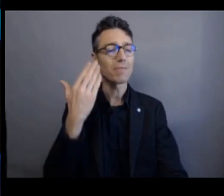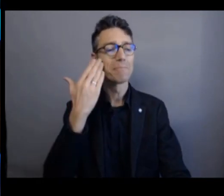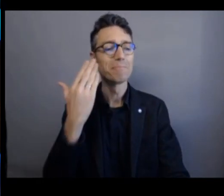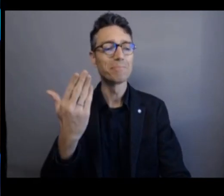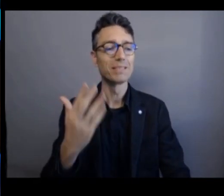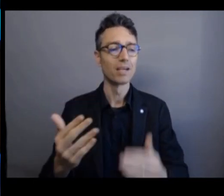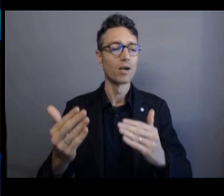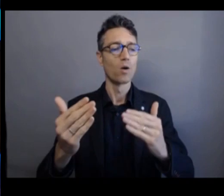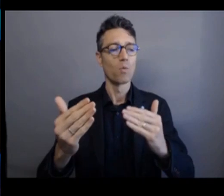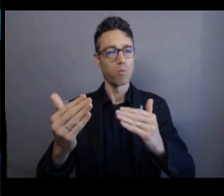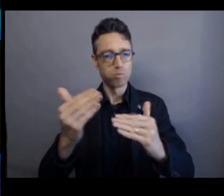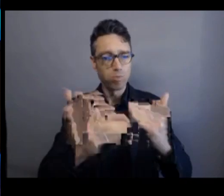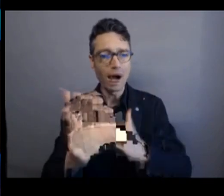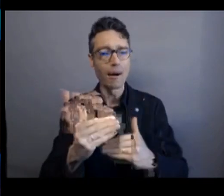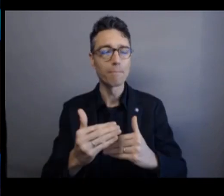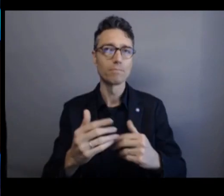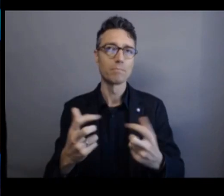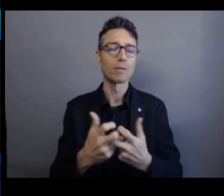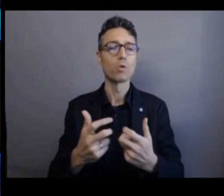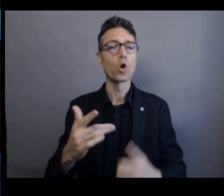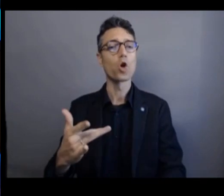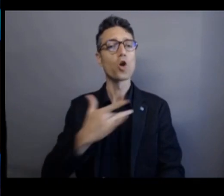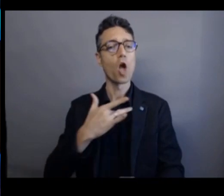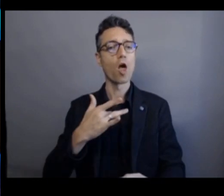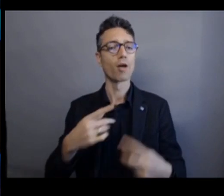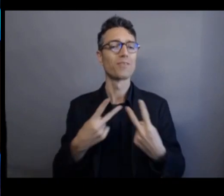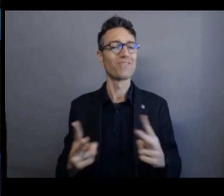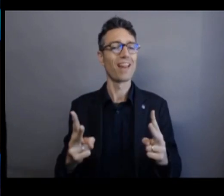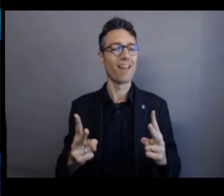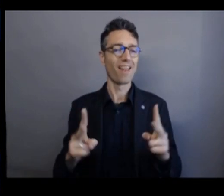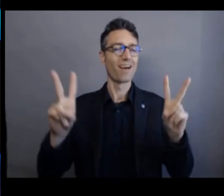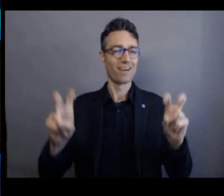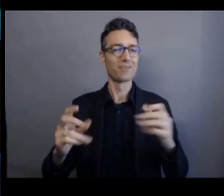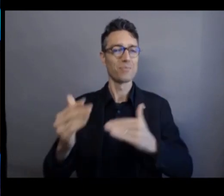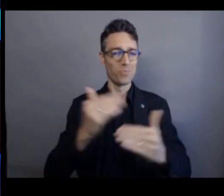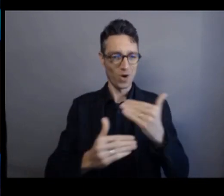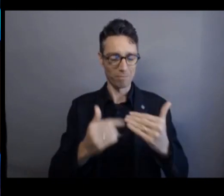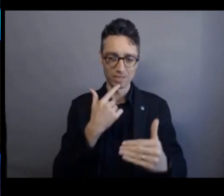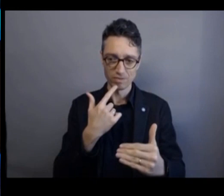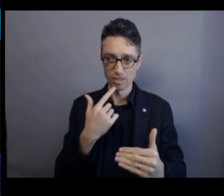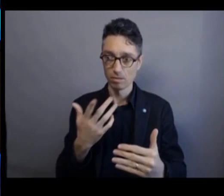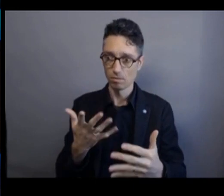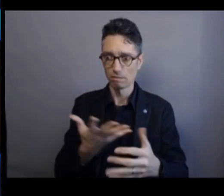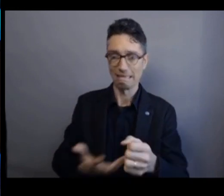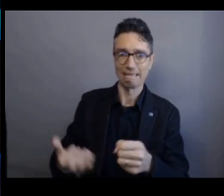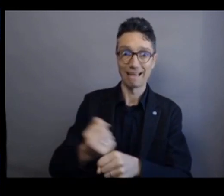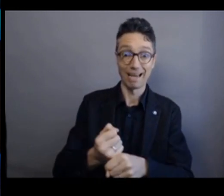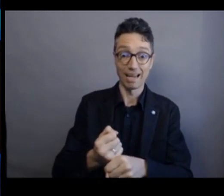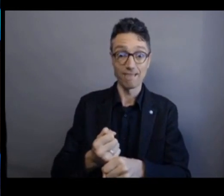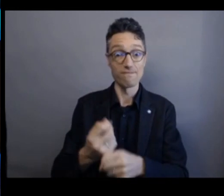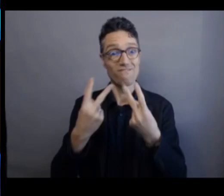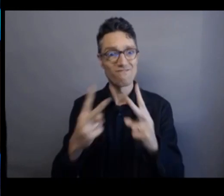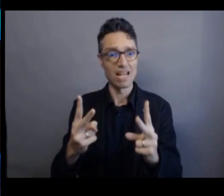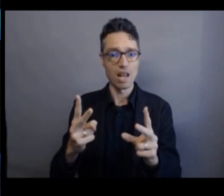Ville, donc ça veut dire quand même qu'on refait, entre guillemets, un cœur de ville, on va traiter la question